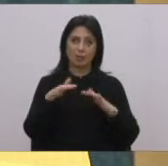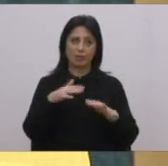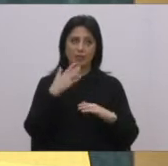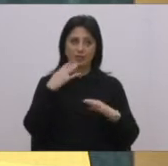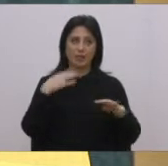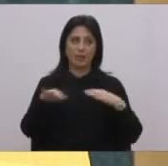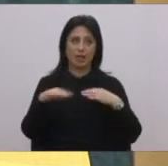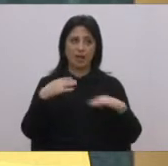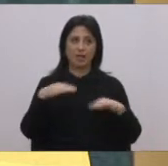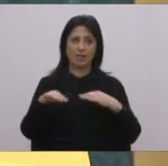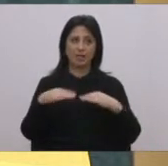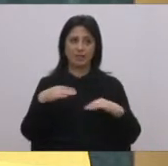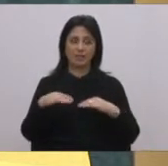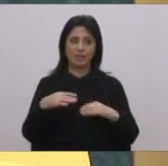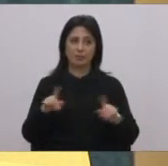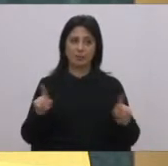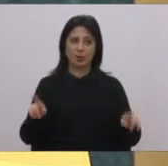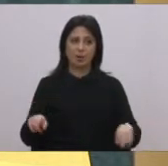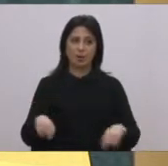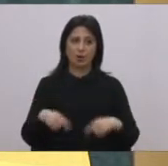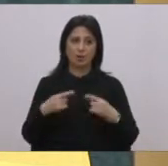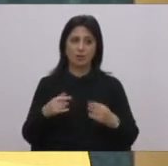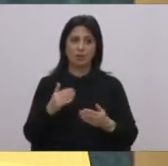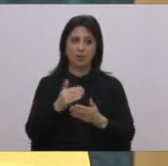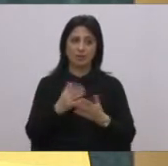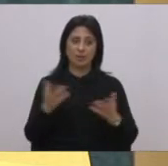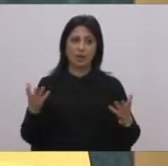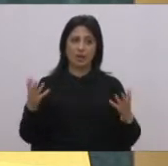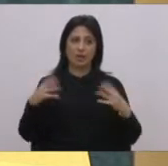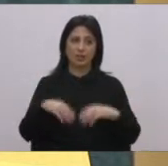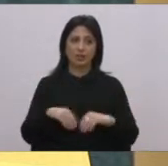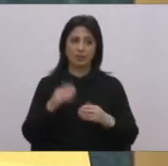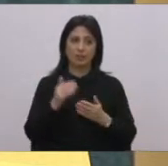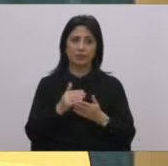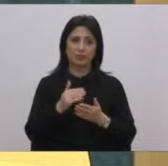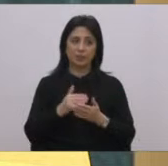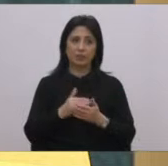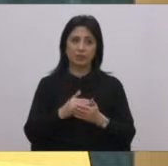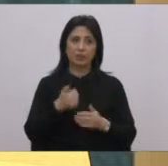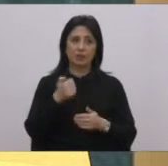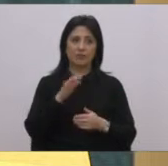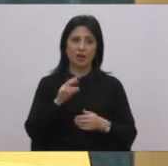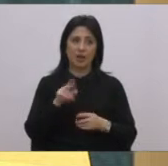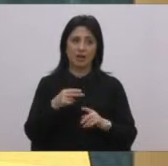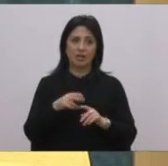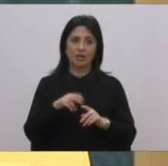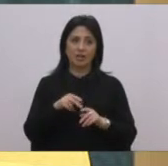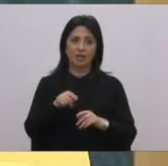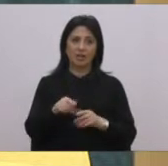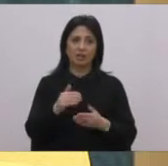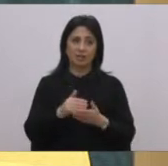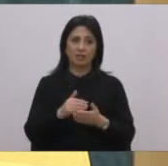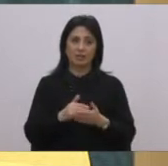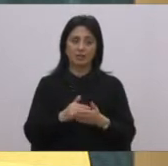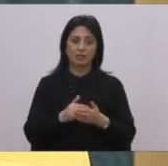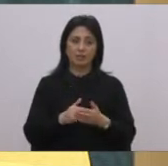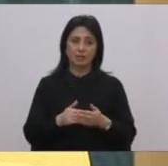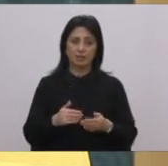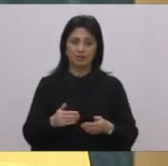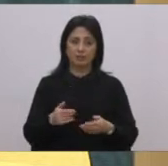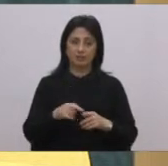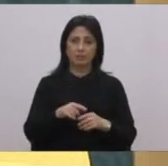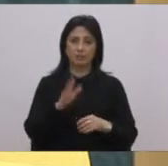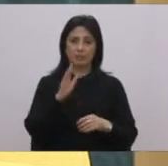წყალარინება ხორციელდება ერთობლივად, ერთდროულად, მაგალითად ეს არის ყვარელი, ასევე იქნება